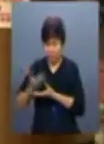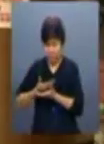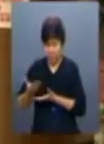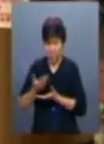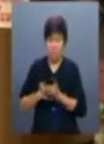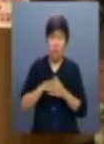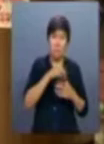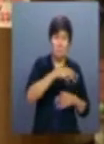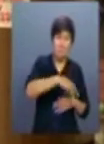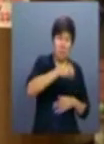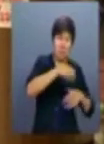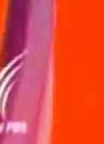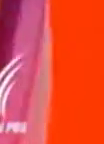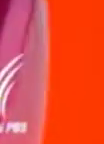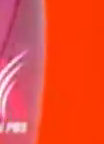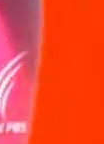ค่ะ